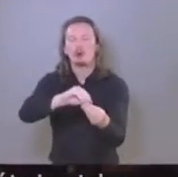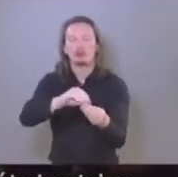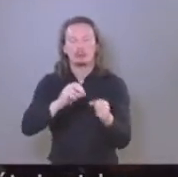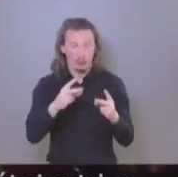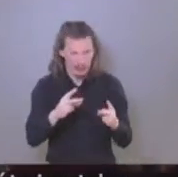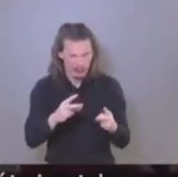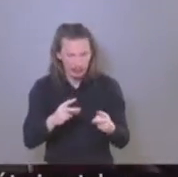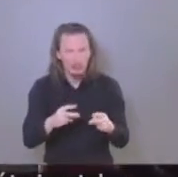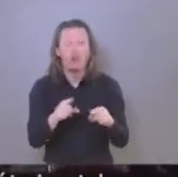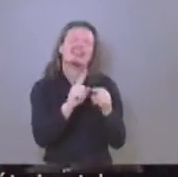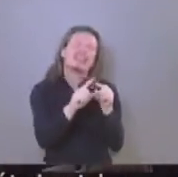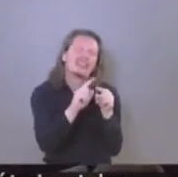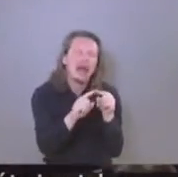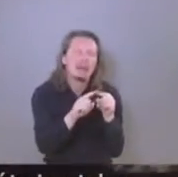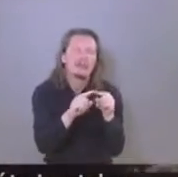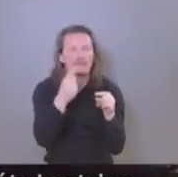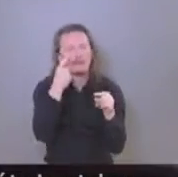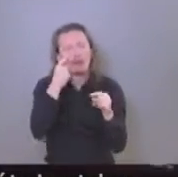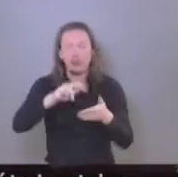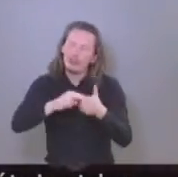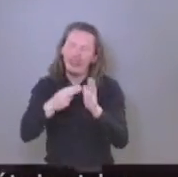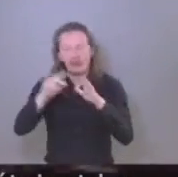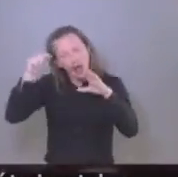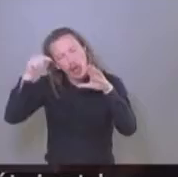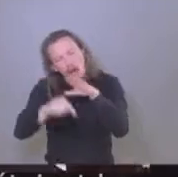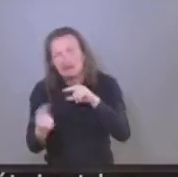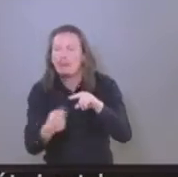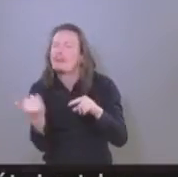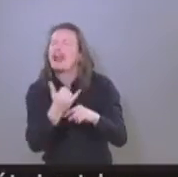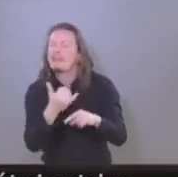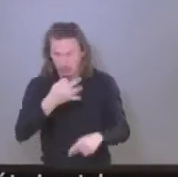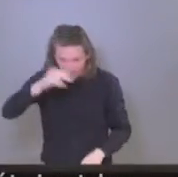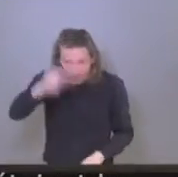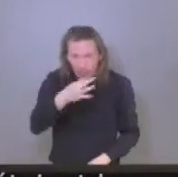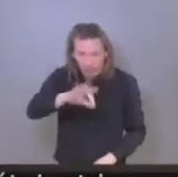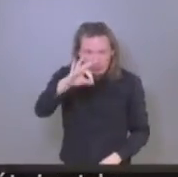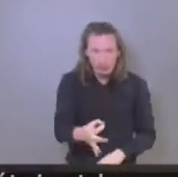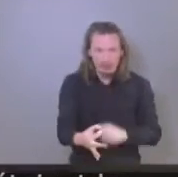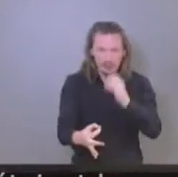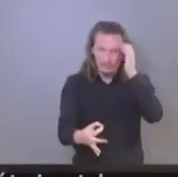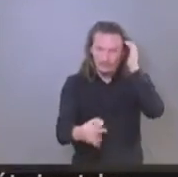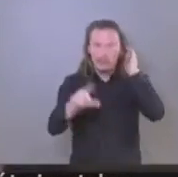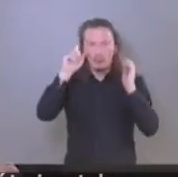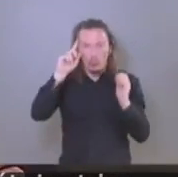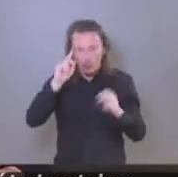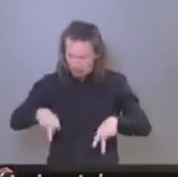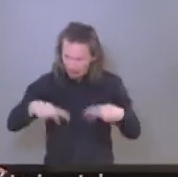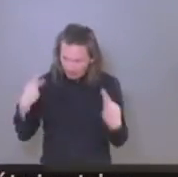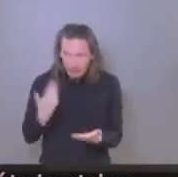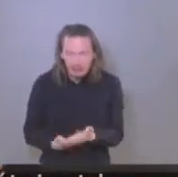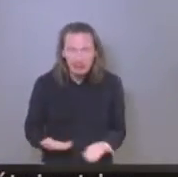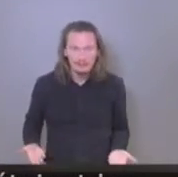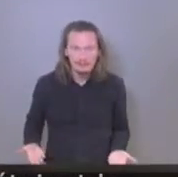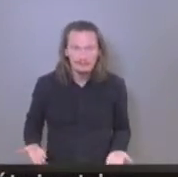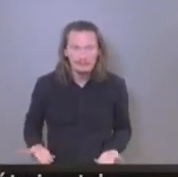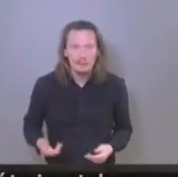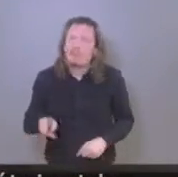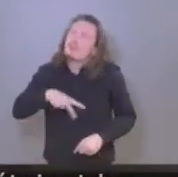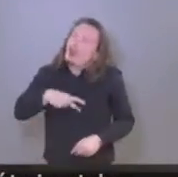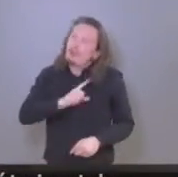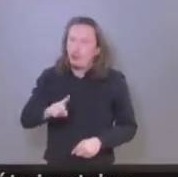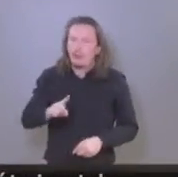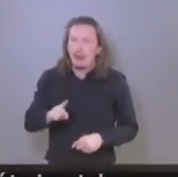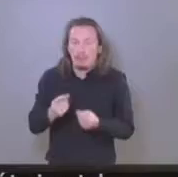maintenant? Ce sont des détails, on va dire, oh, c'est très technique, c'est pas la peine d'en parler. Si, c'est la peine d'en parler, parce que c'est notre vie. En tout cas, pas la mienne,